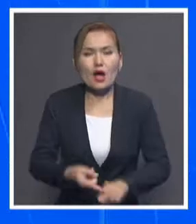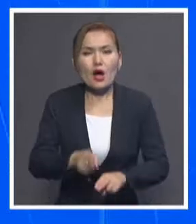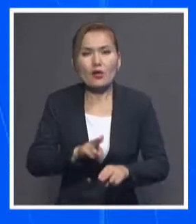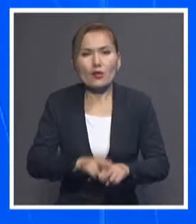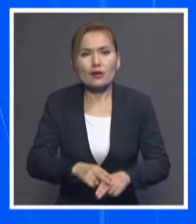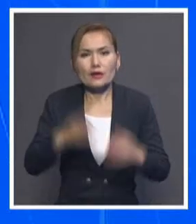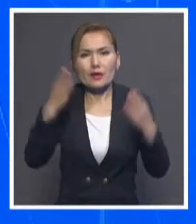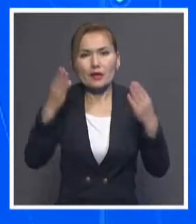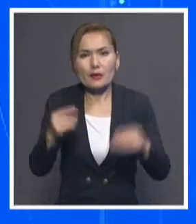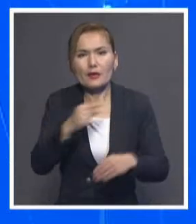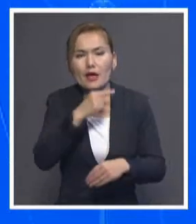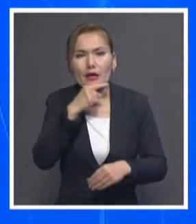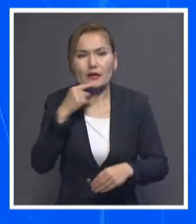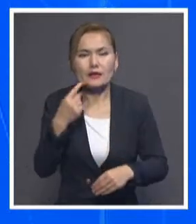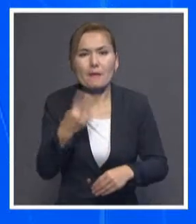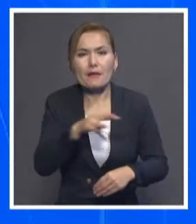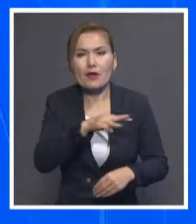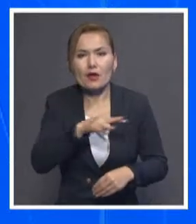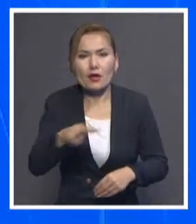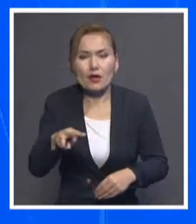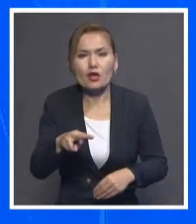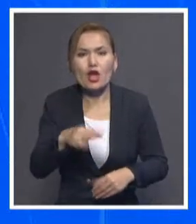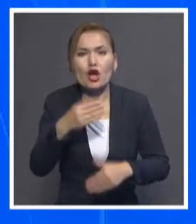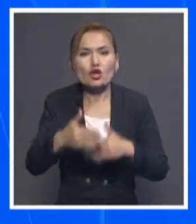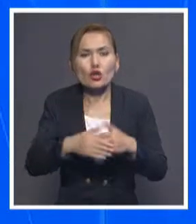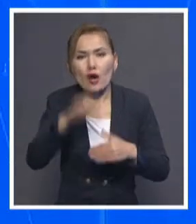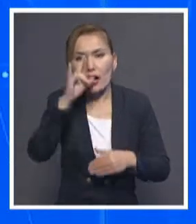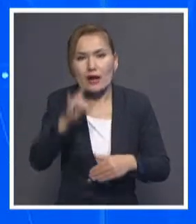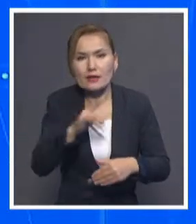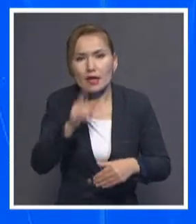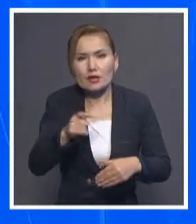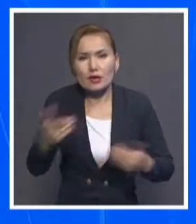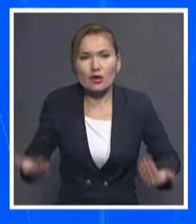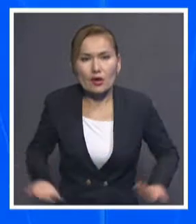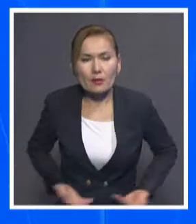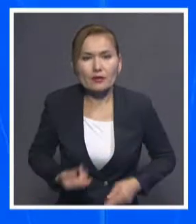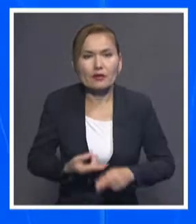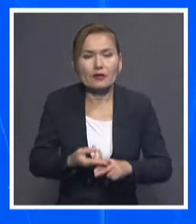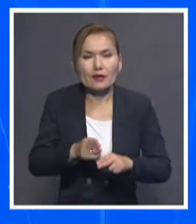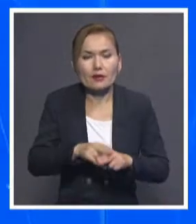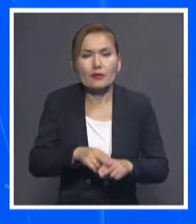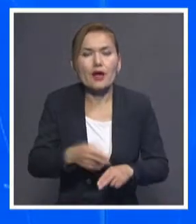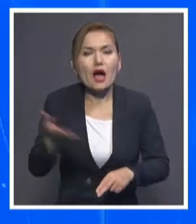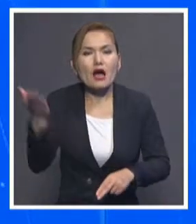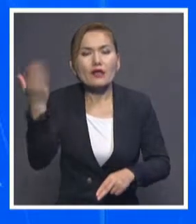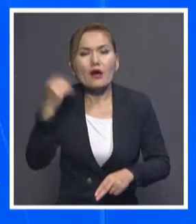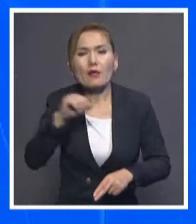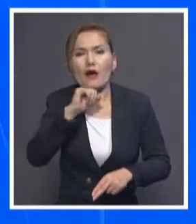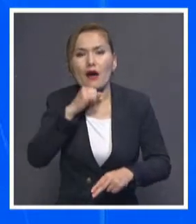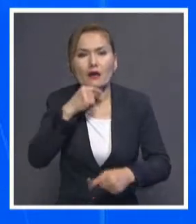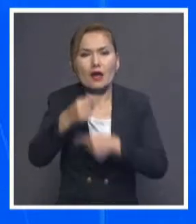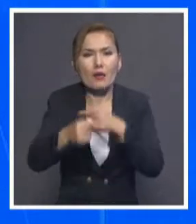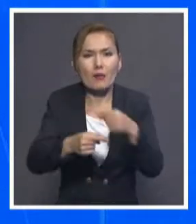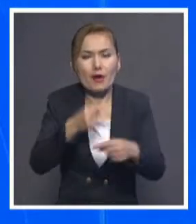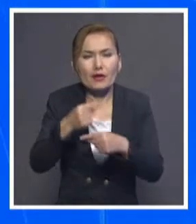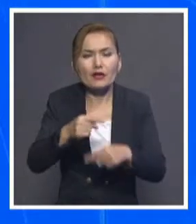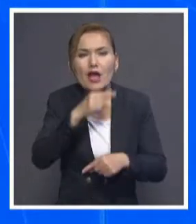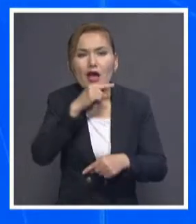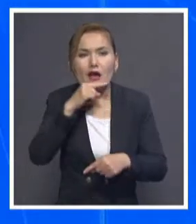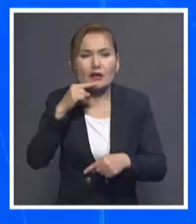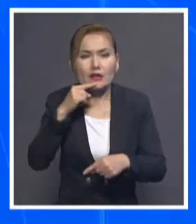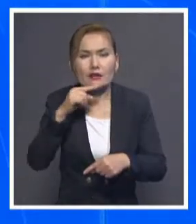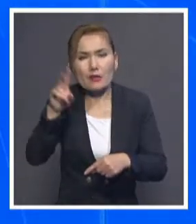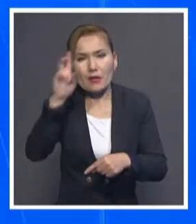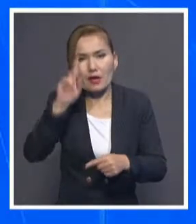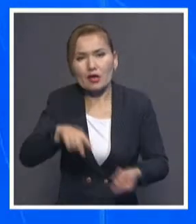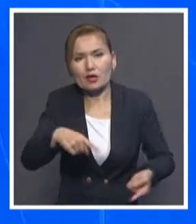Осы күні Ресейде 1 миллионға жуық қандасымыз тұрады. Олардың дені кезінде ата-бабалары мекен еткен жерлерде қоныс тепкен. Сондай шаһарлардың